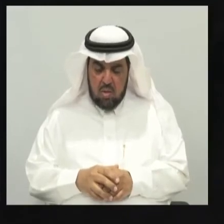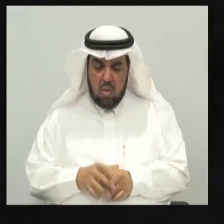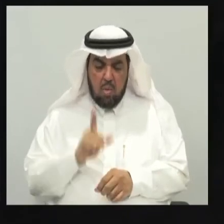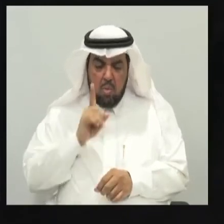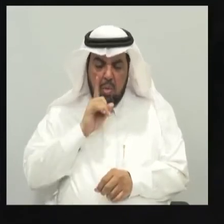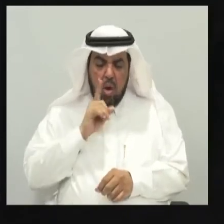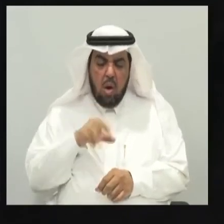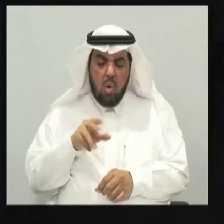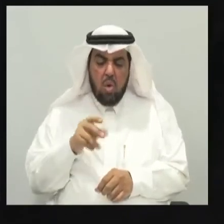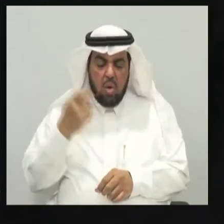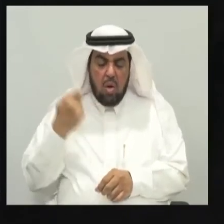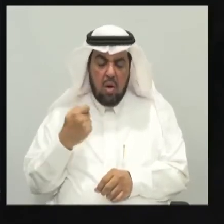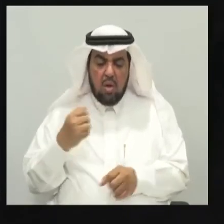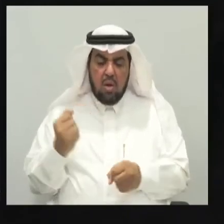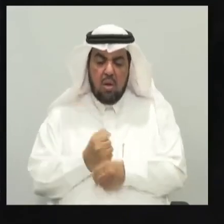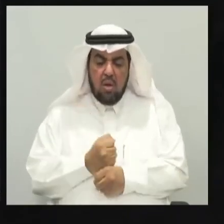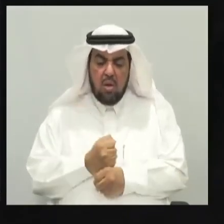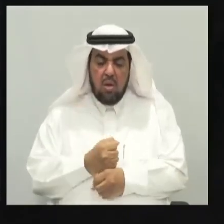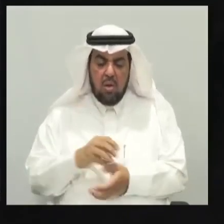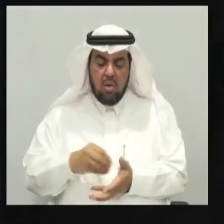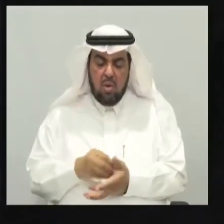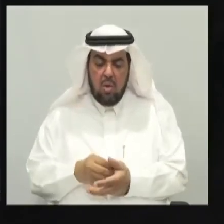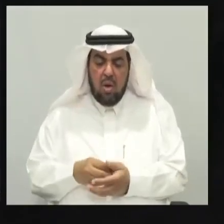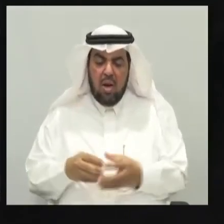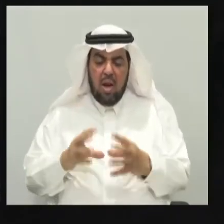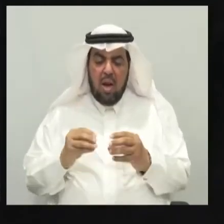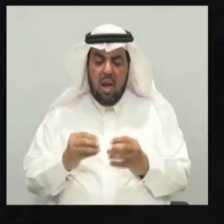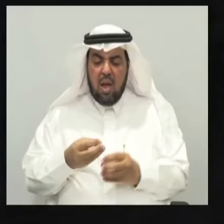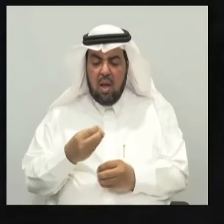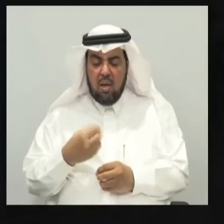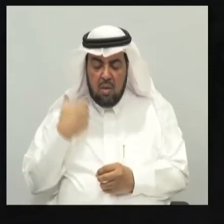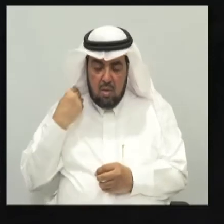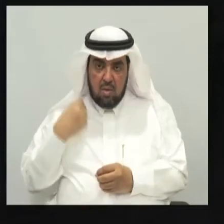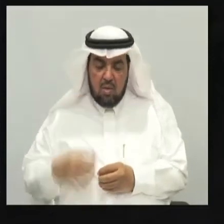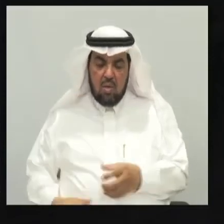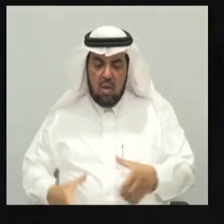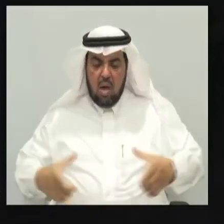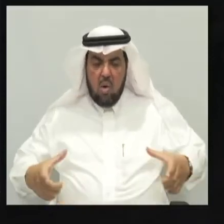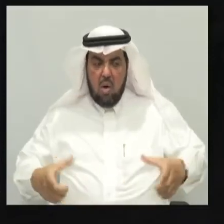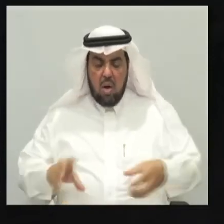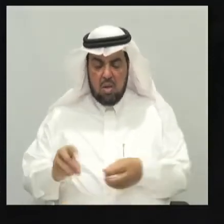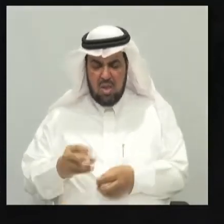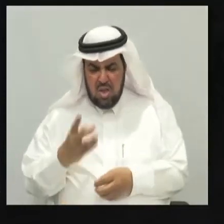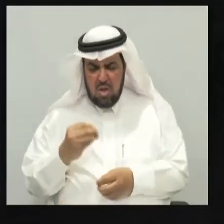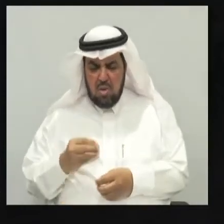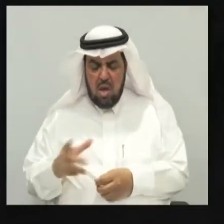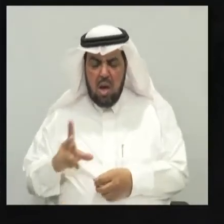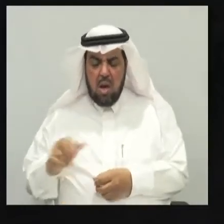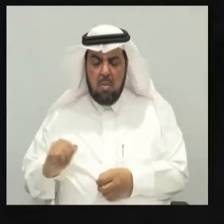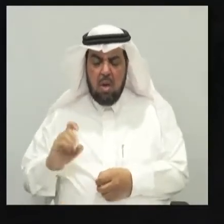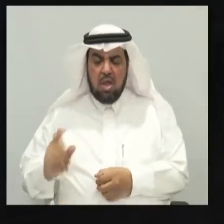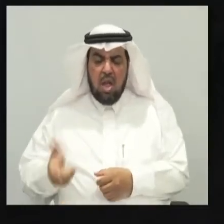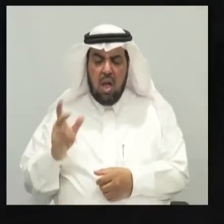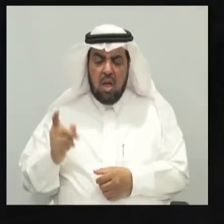أختك بالمنزل نستخدمه لصنع ماذا؟ الفطائر والكيكات. لماذا؟ قوارب من السيليك شبيهه في المطاط توضع في ماذا؟